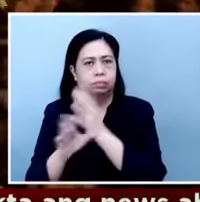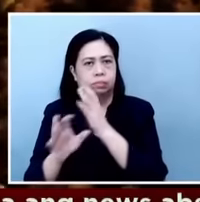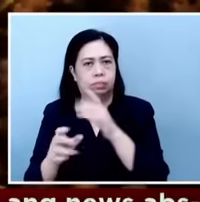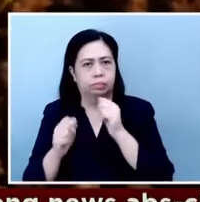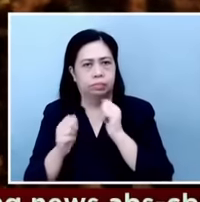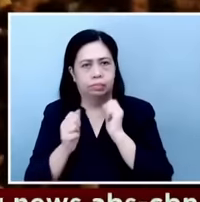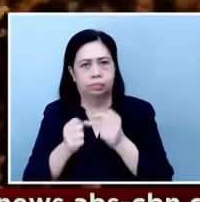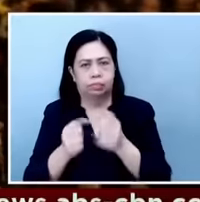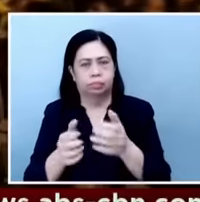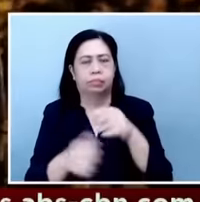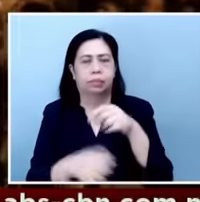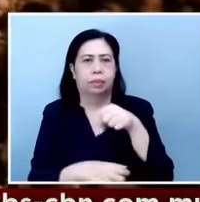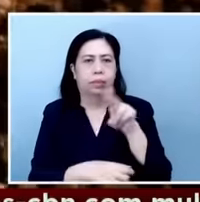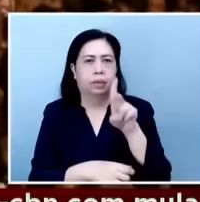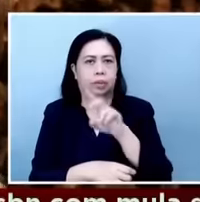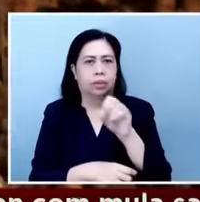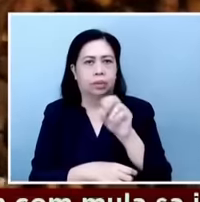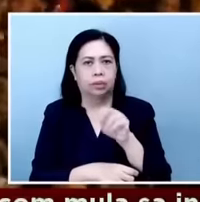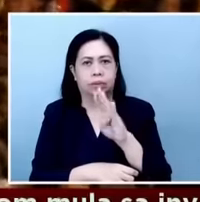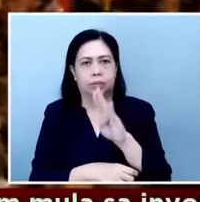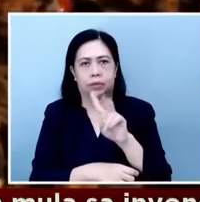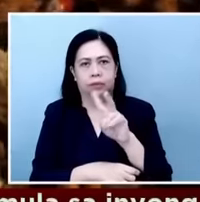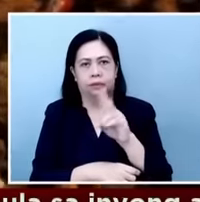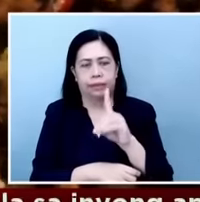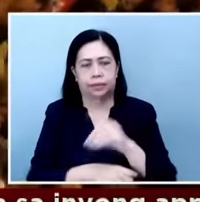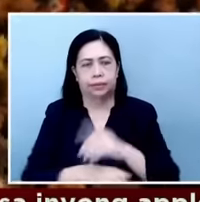ng Quezon Boulevard.